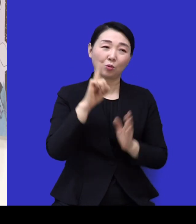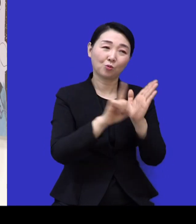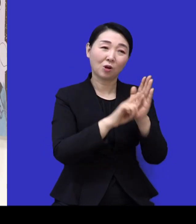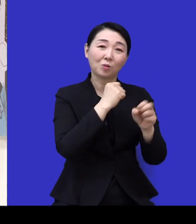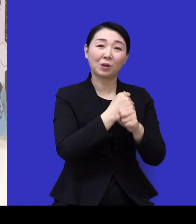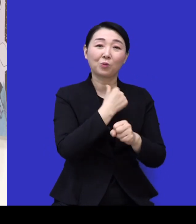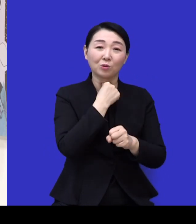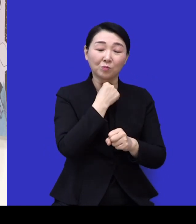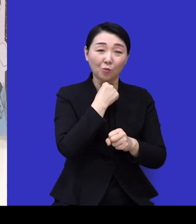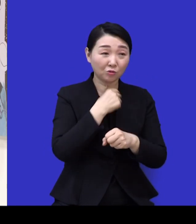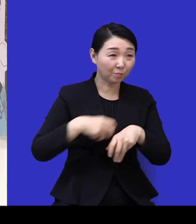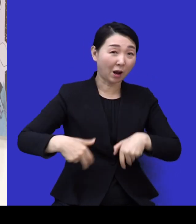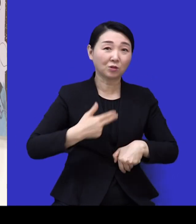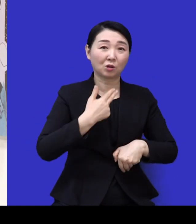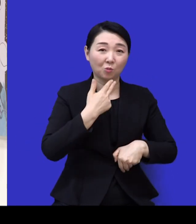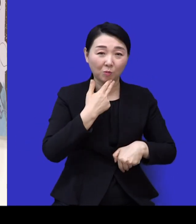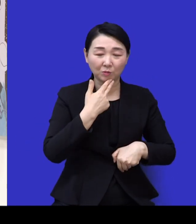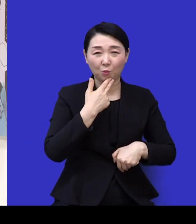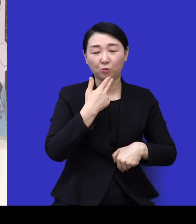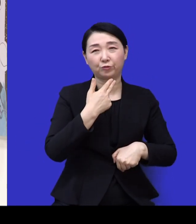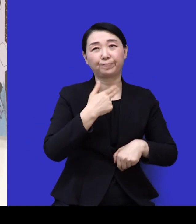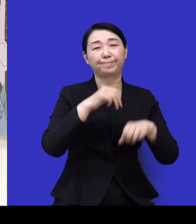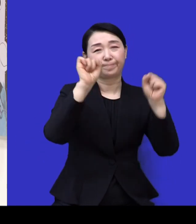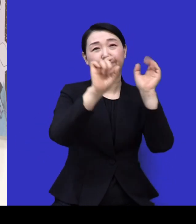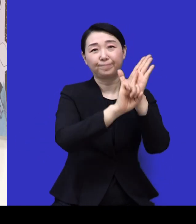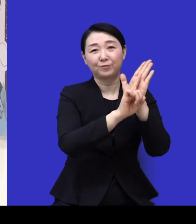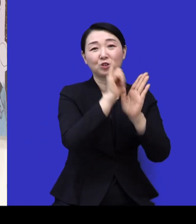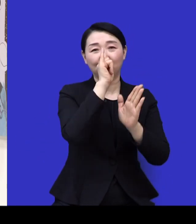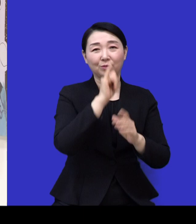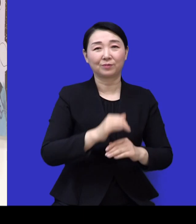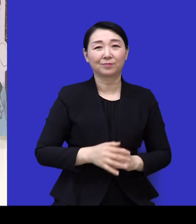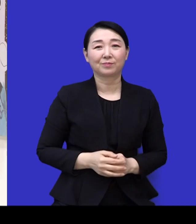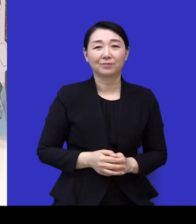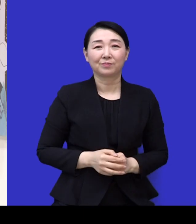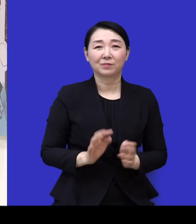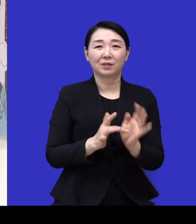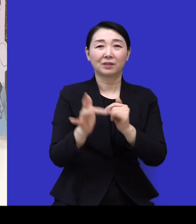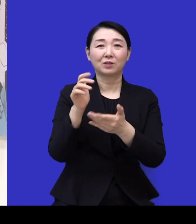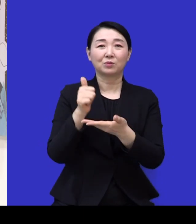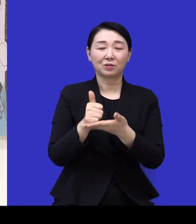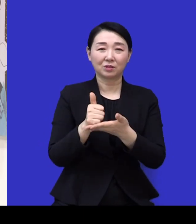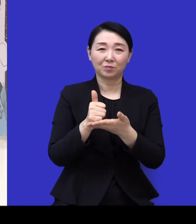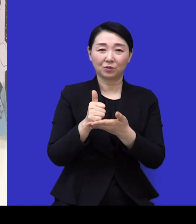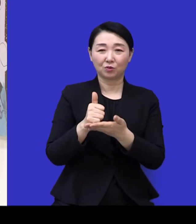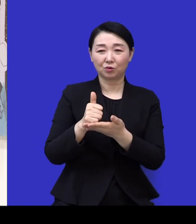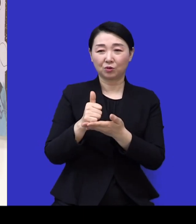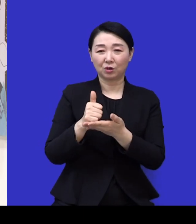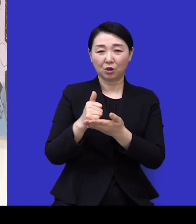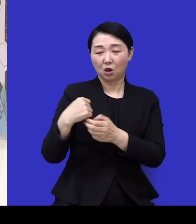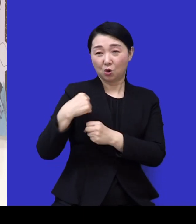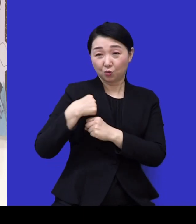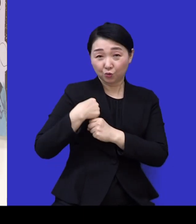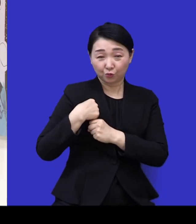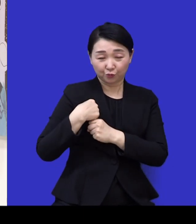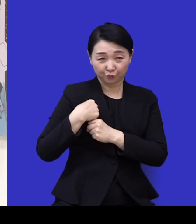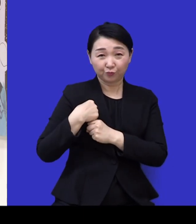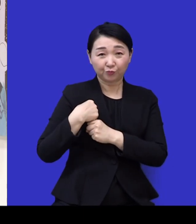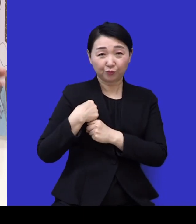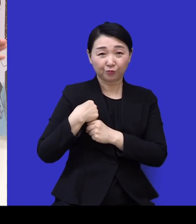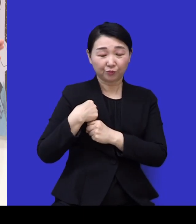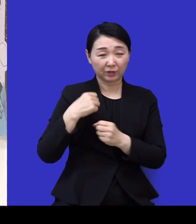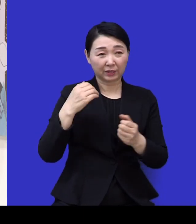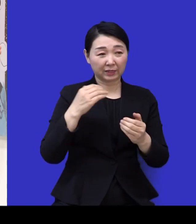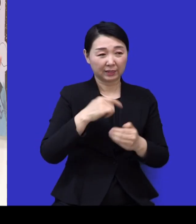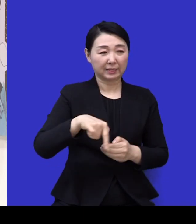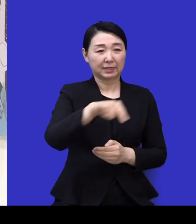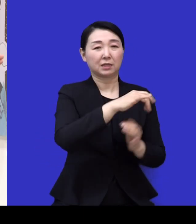뭐 망설이지 않고 이제 캠페인을 만들어 드렸는데 그게 네. 이제 예수님께서 그 군 아이들한테 뭐라 그럴까 군인에게서 그냥 이렇게